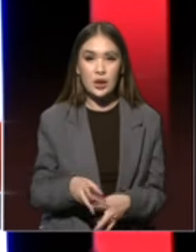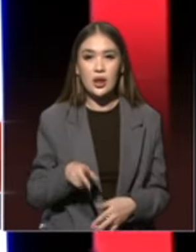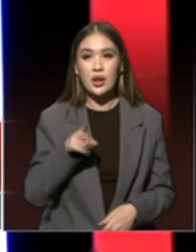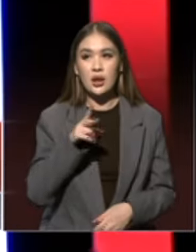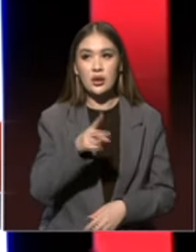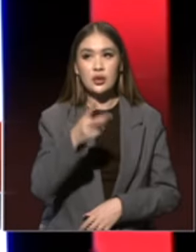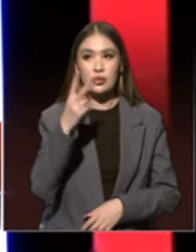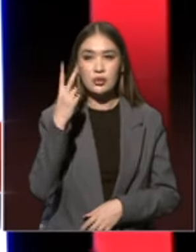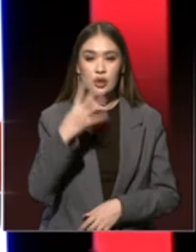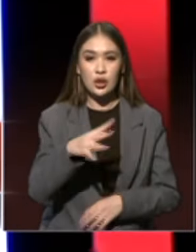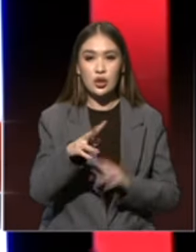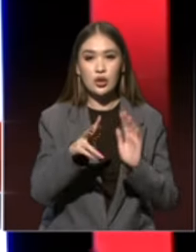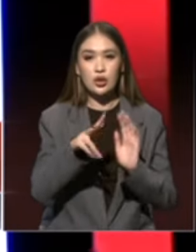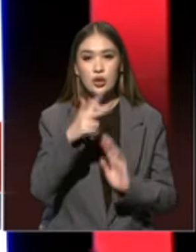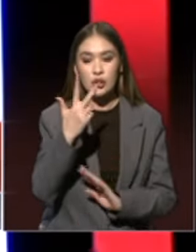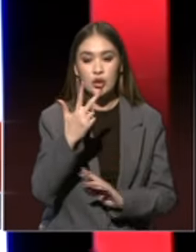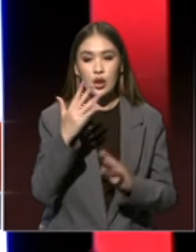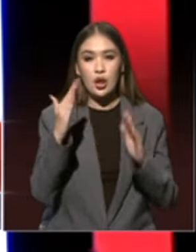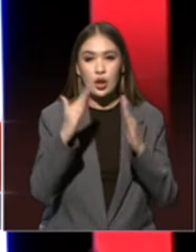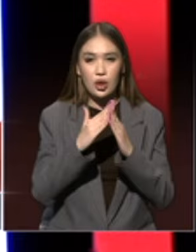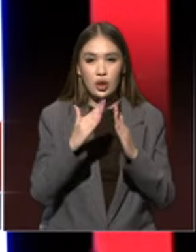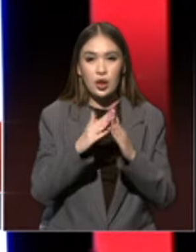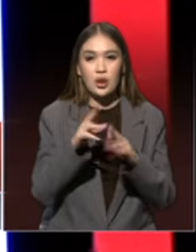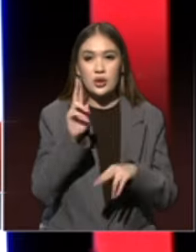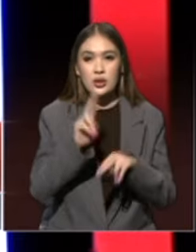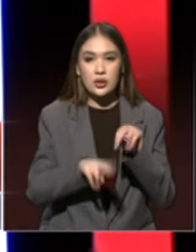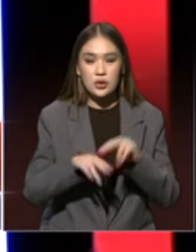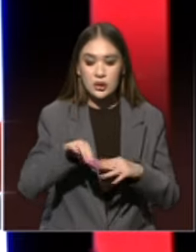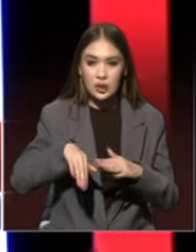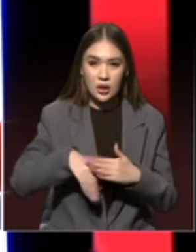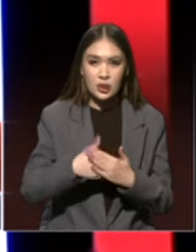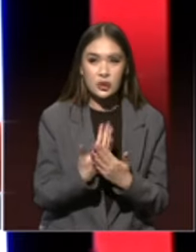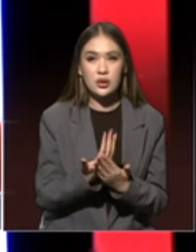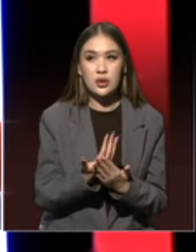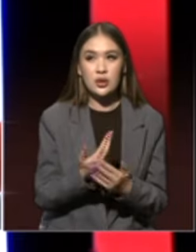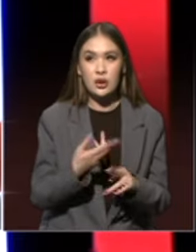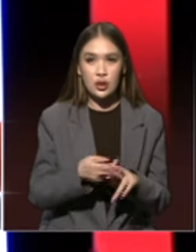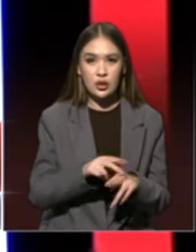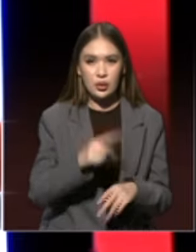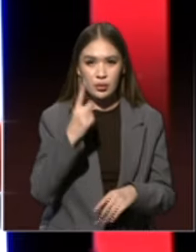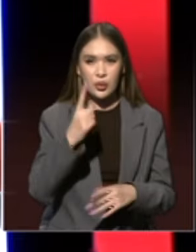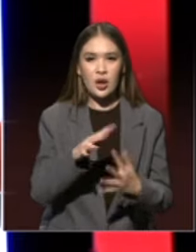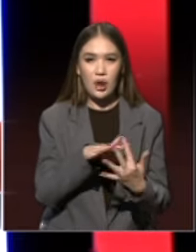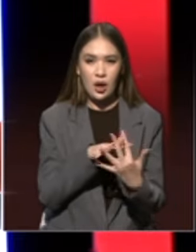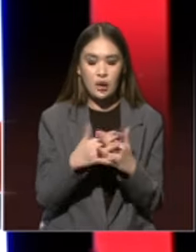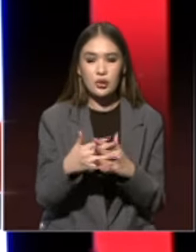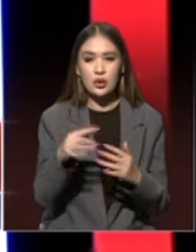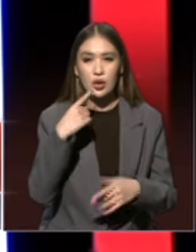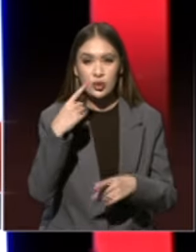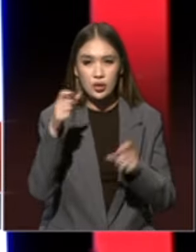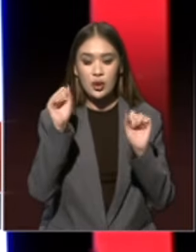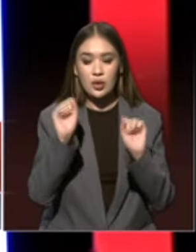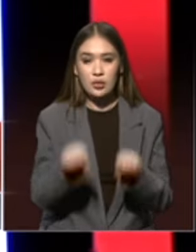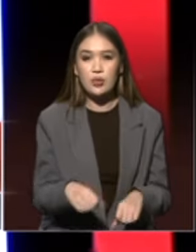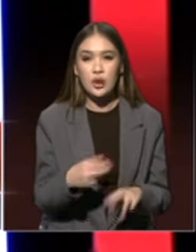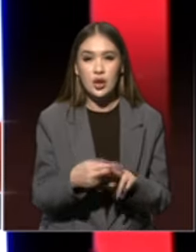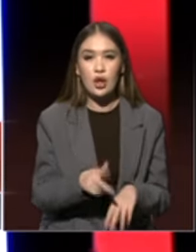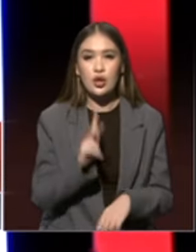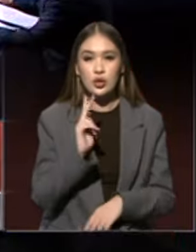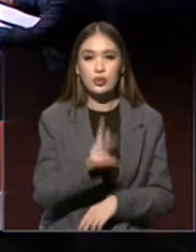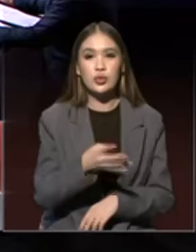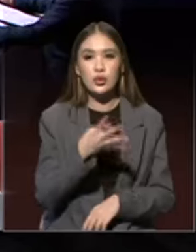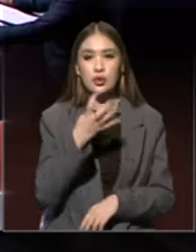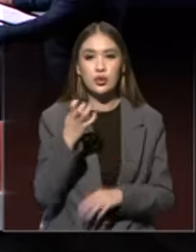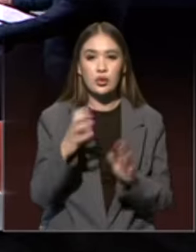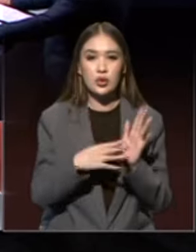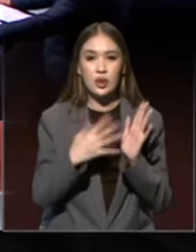2343 үй жаңадан салынып жатыр. 2343 үй дегеніміз бұл бүтін бір ауыл сөзін ашу керек. Одан кейін жаңағы 3495